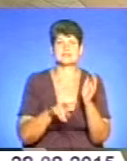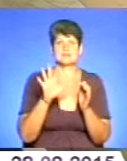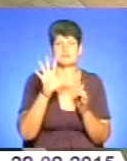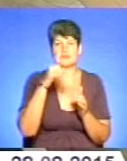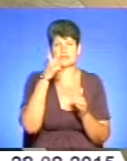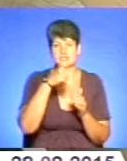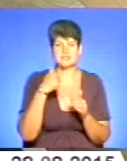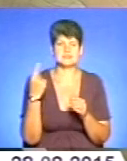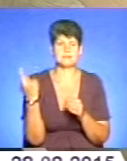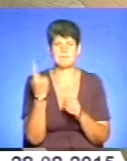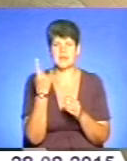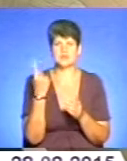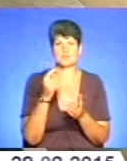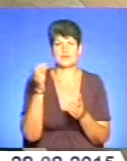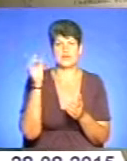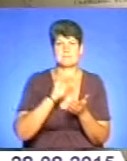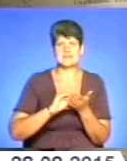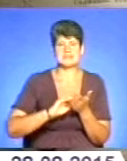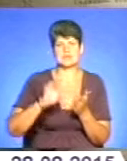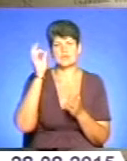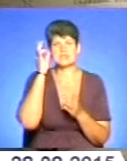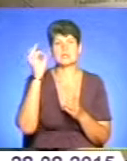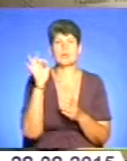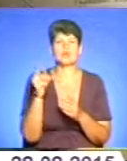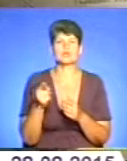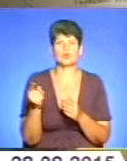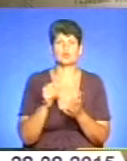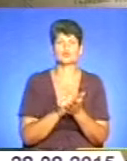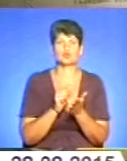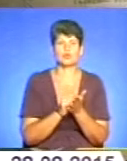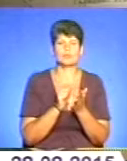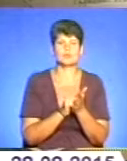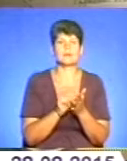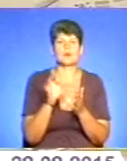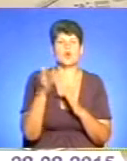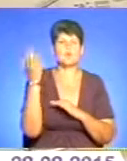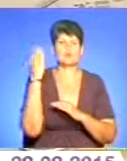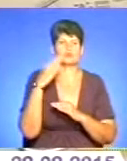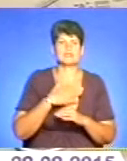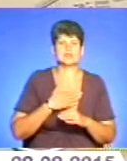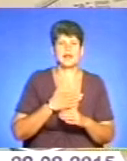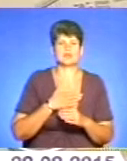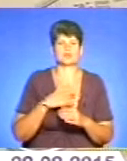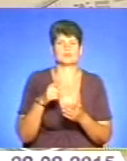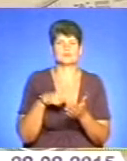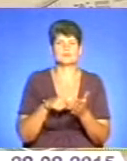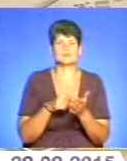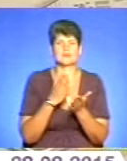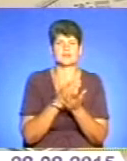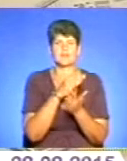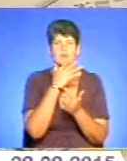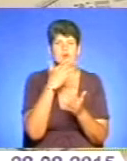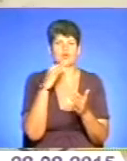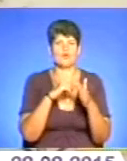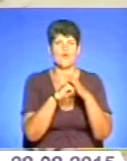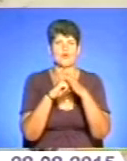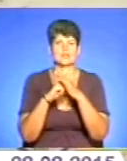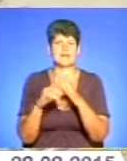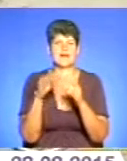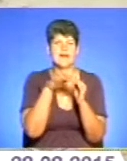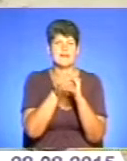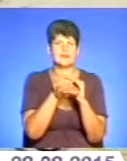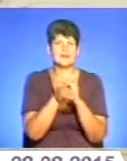з часу першої писемної згадки про Тернопіль. Документи про минуле нашого обласного центру зберігаються в багатьох фондах архіву. Серед